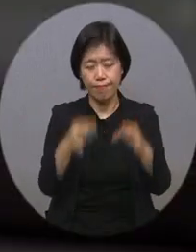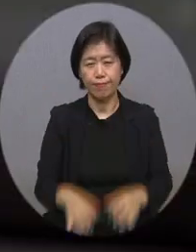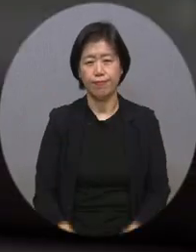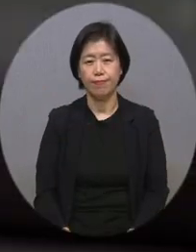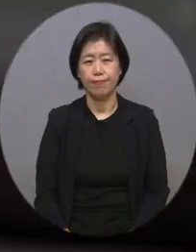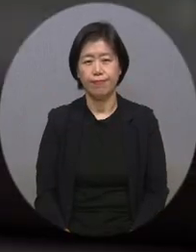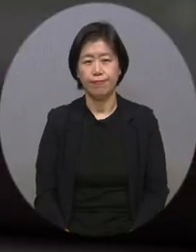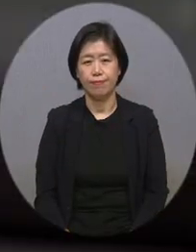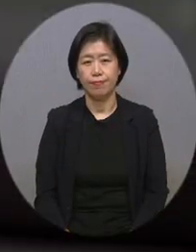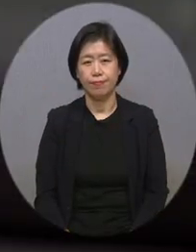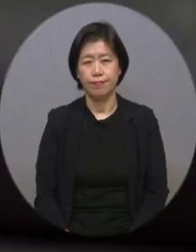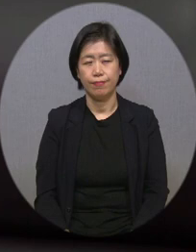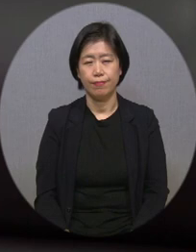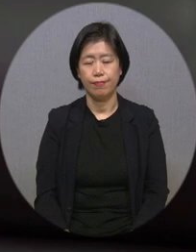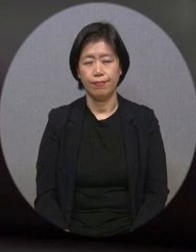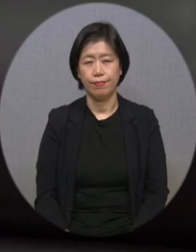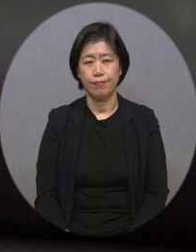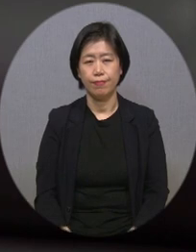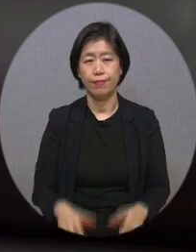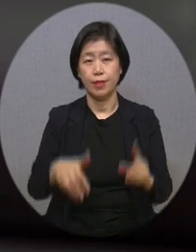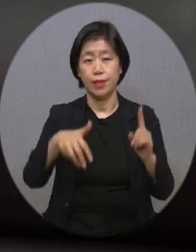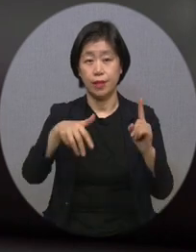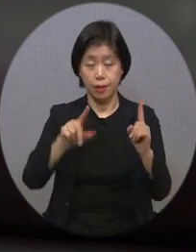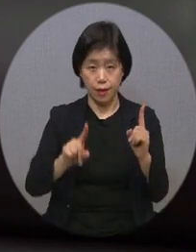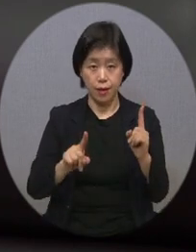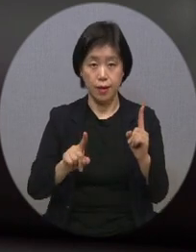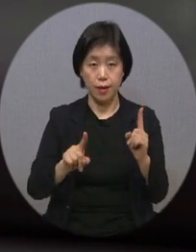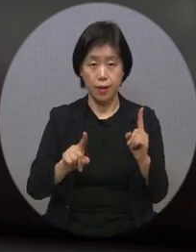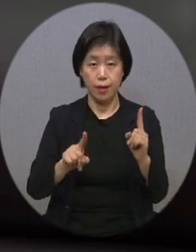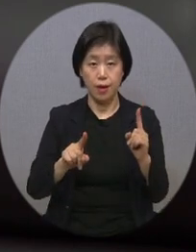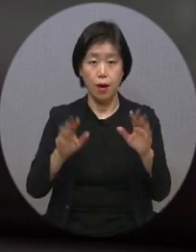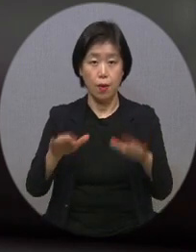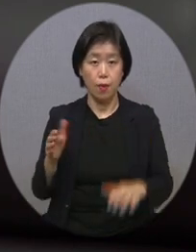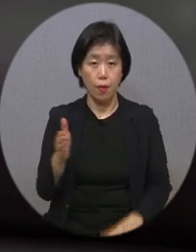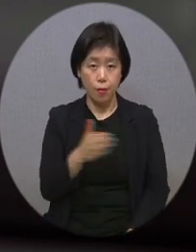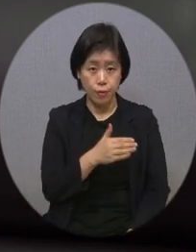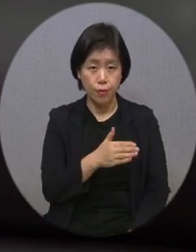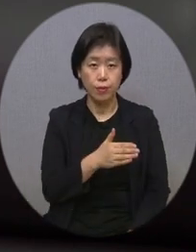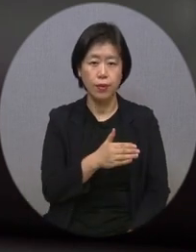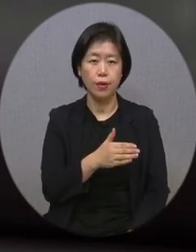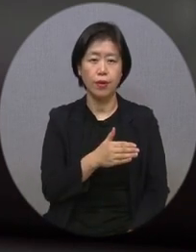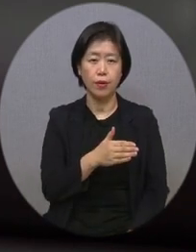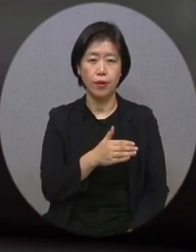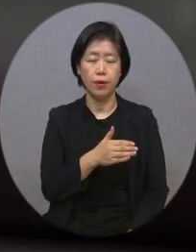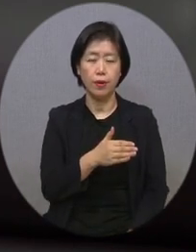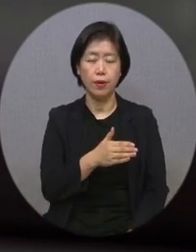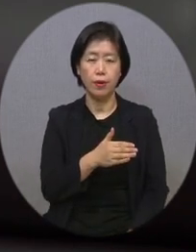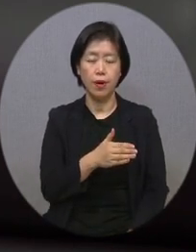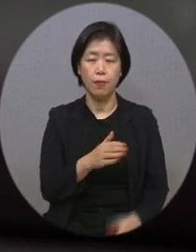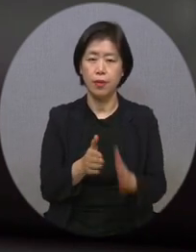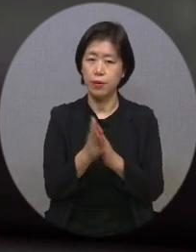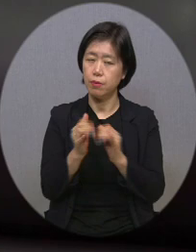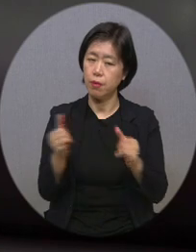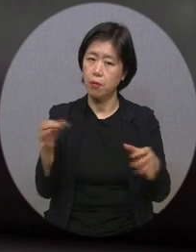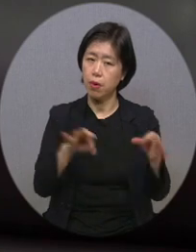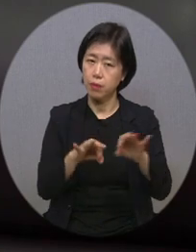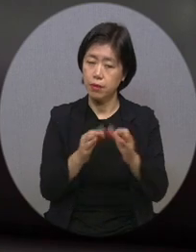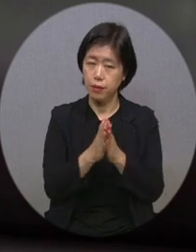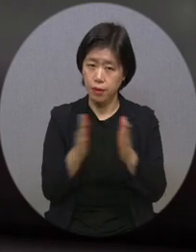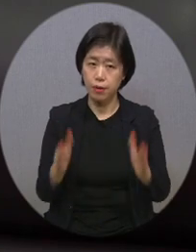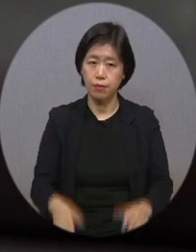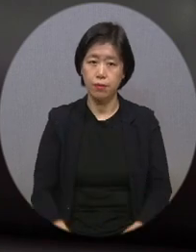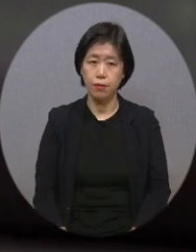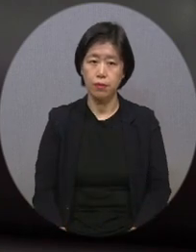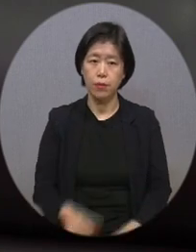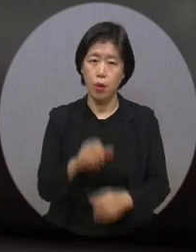지금 1차 올해부터 지금 시민 펀드 모집하고 있고요. 네. 시작을 했거든요. 근데 한